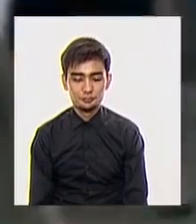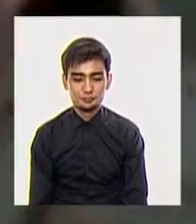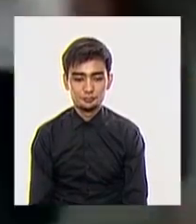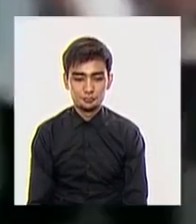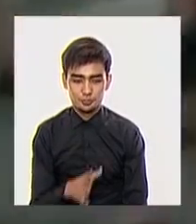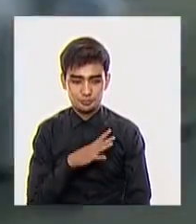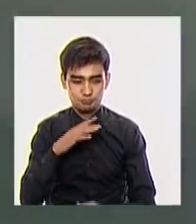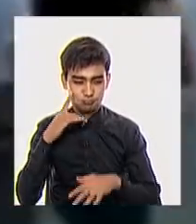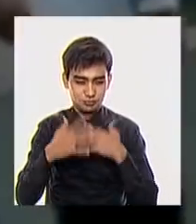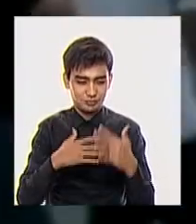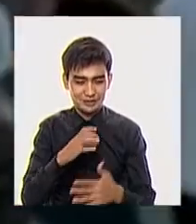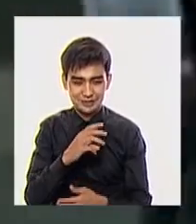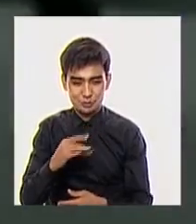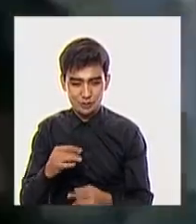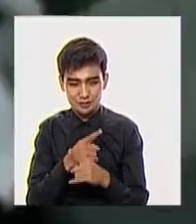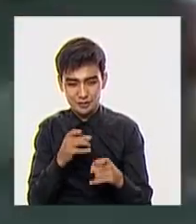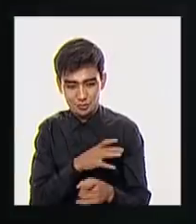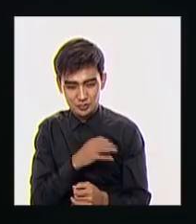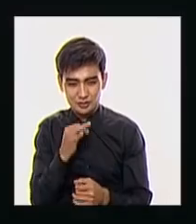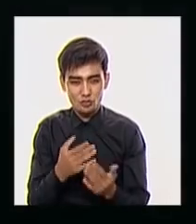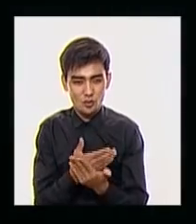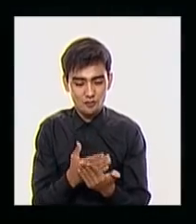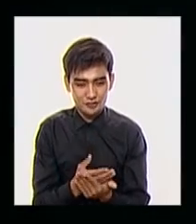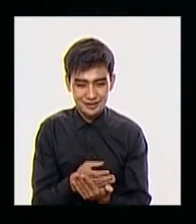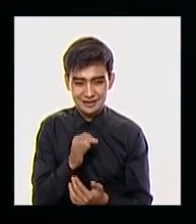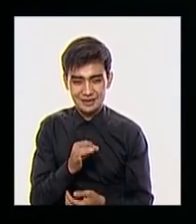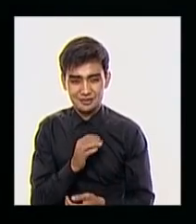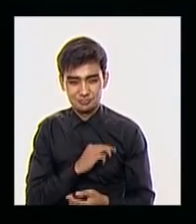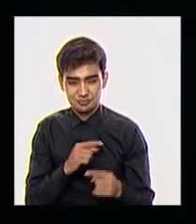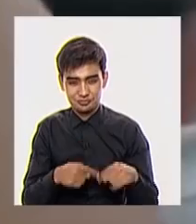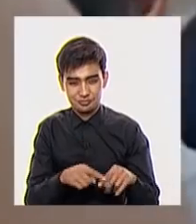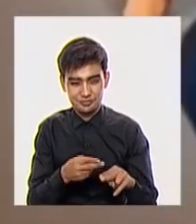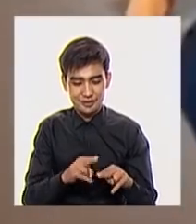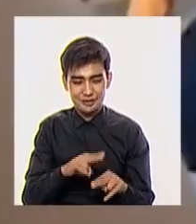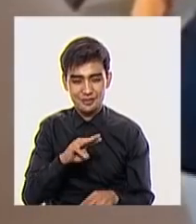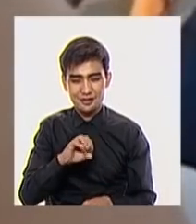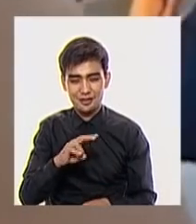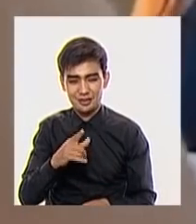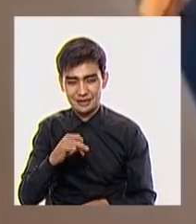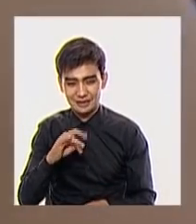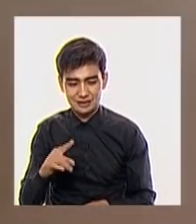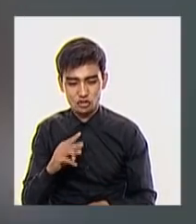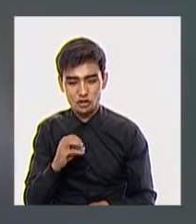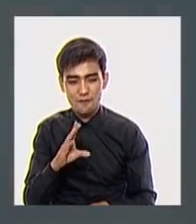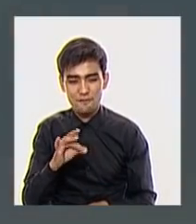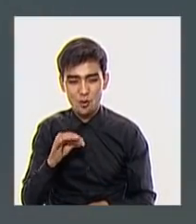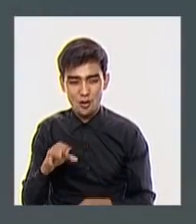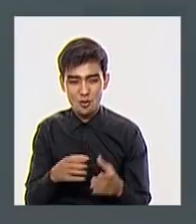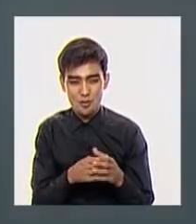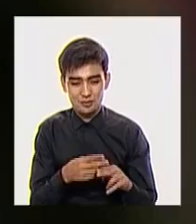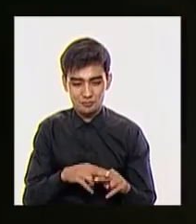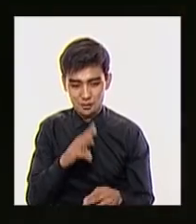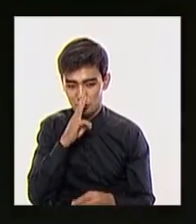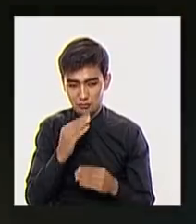Была ли забастовка? В СМИ опубликовали информацию о том, что сотрудники подрядной организации «Тенгиз Шевройл» просят поднять зарплату. Что